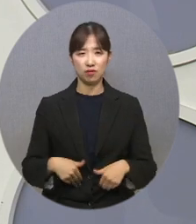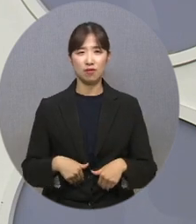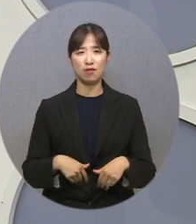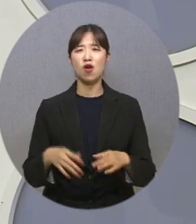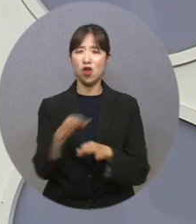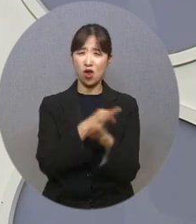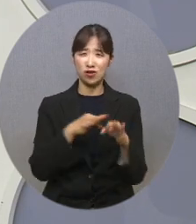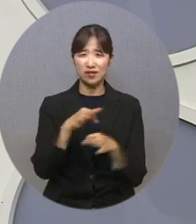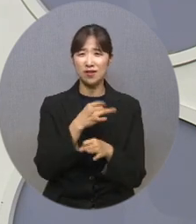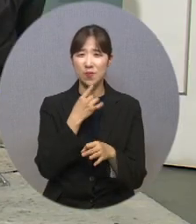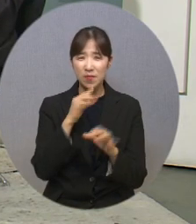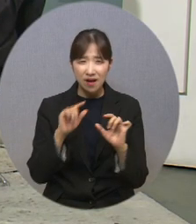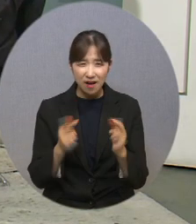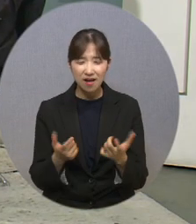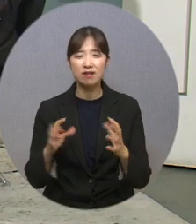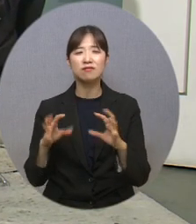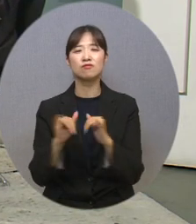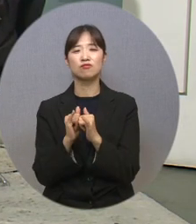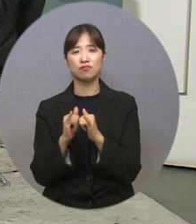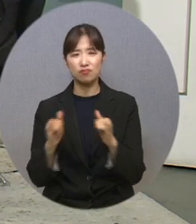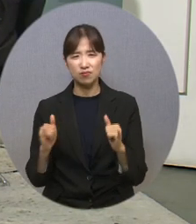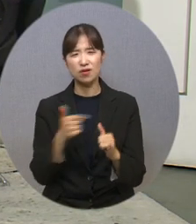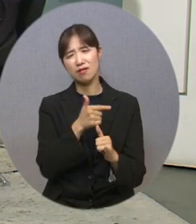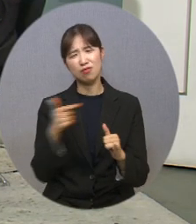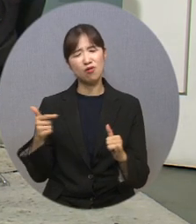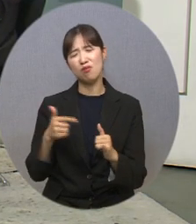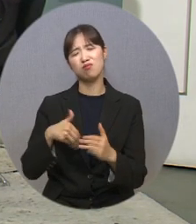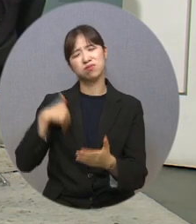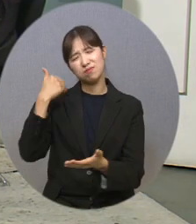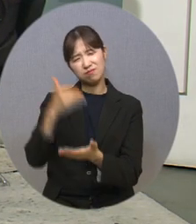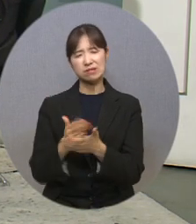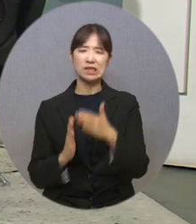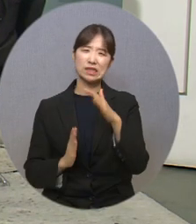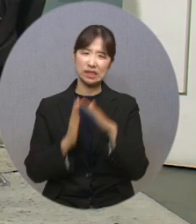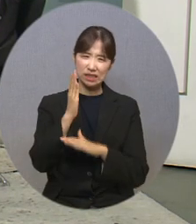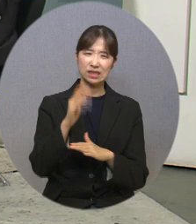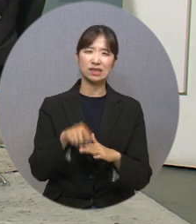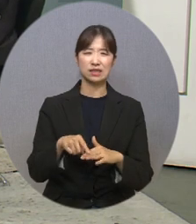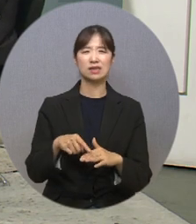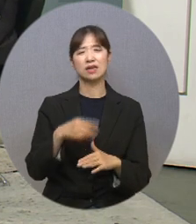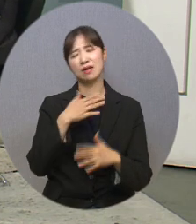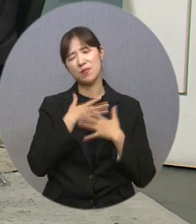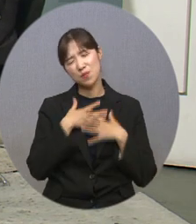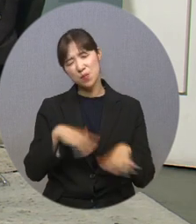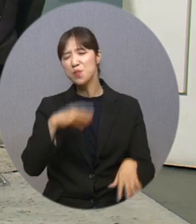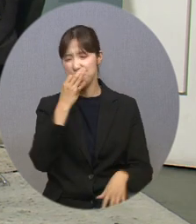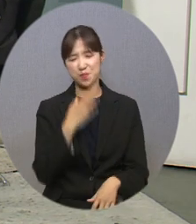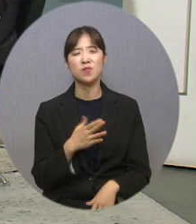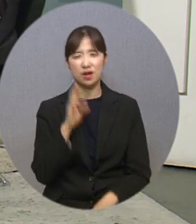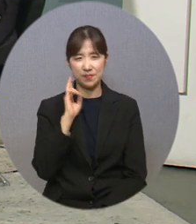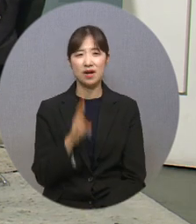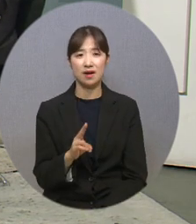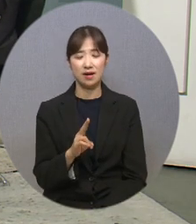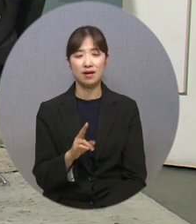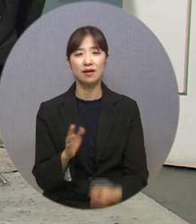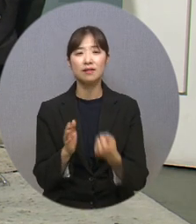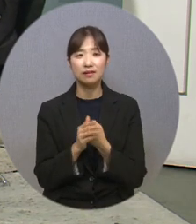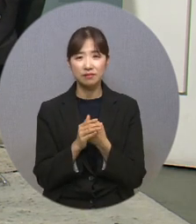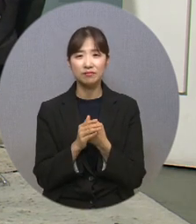것뿐만 아니라 국민이 너무 넘쳐나는 그런 일상에 피곤증이 지금